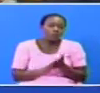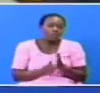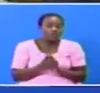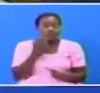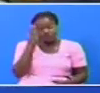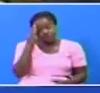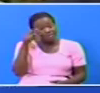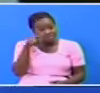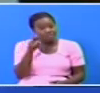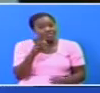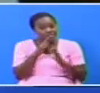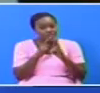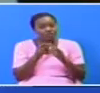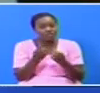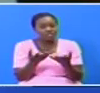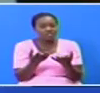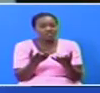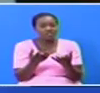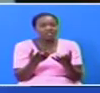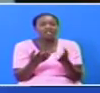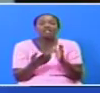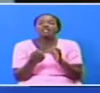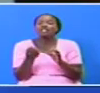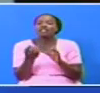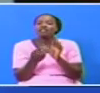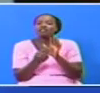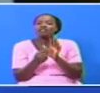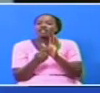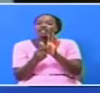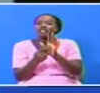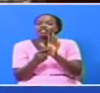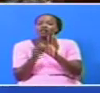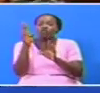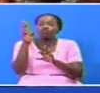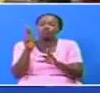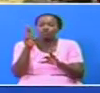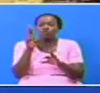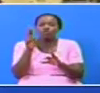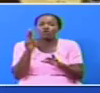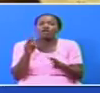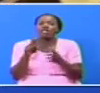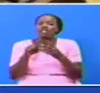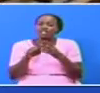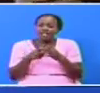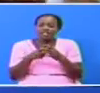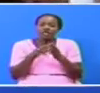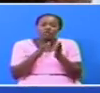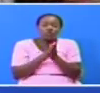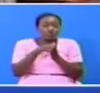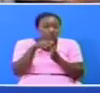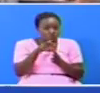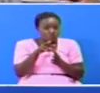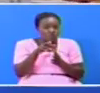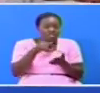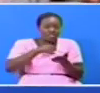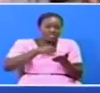ni yari report. Kaguthi alitoa mfano wa Rais Kenyatta kwamba kiini cha ulinzi kinachoanza na kusisitiza